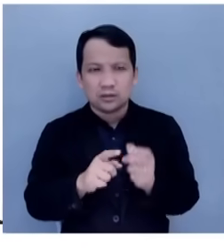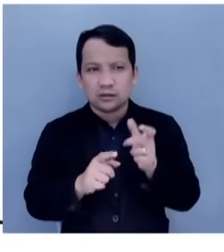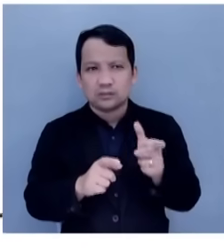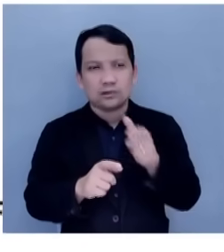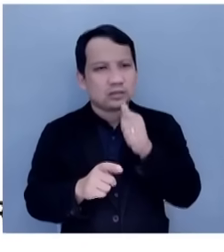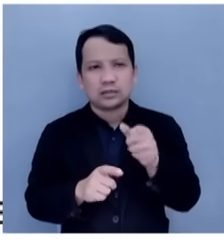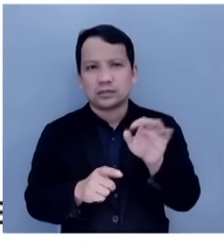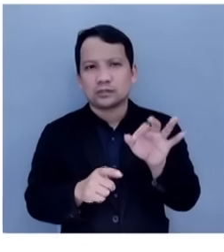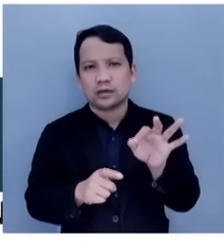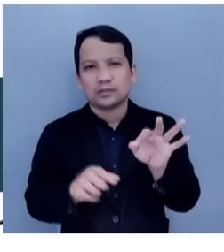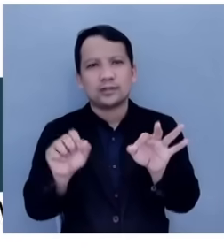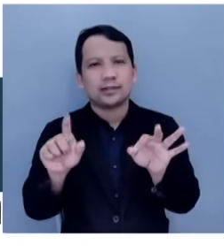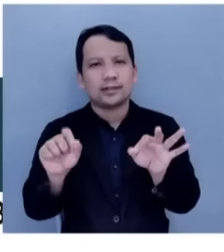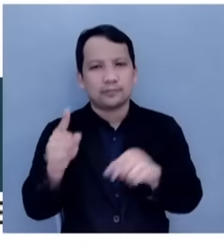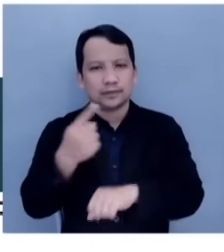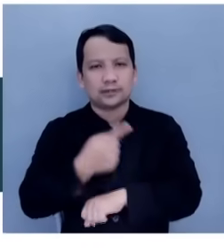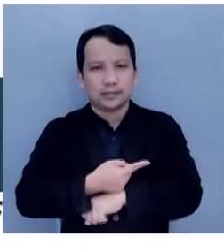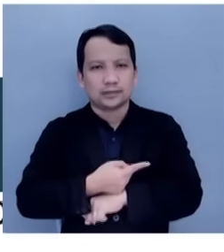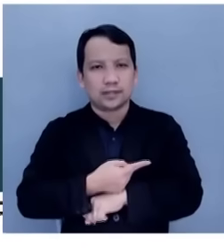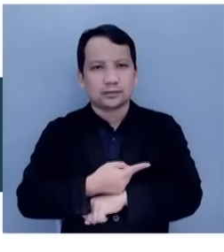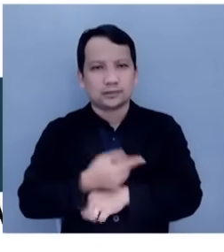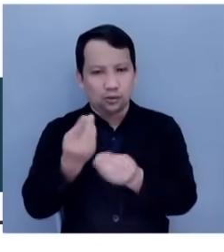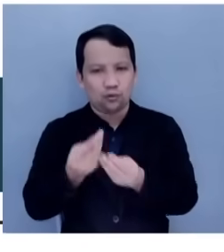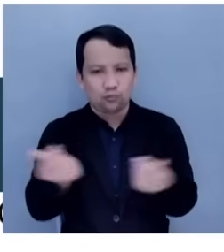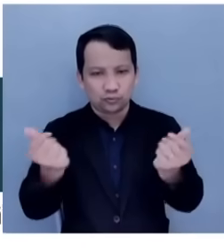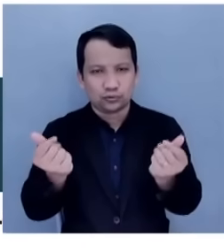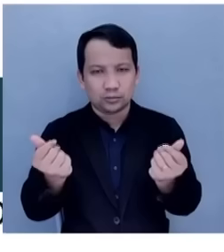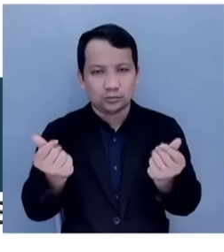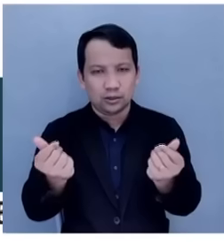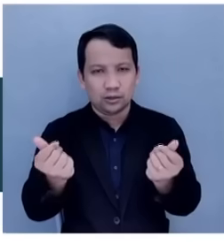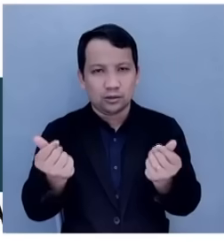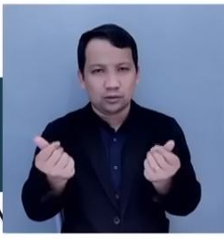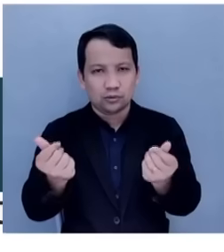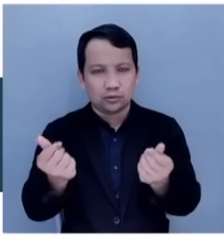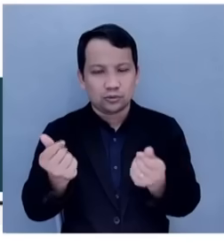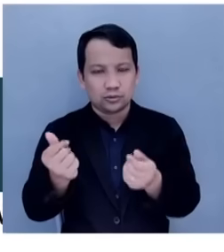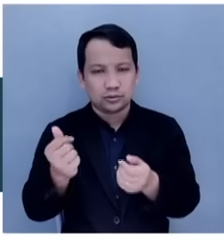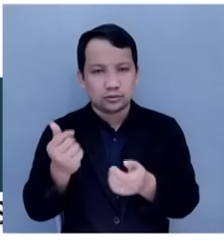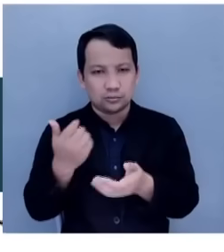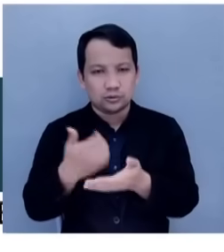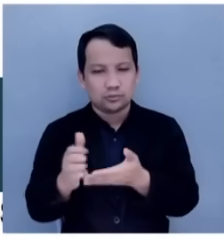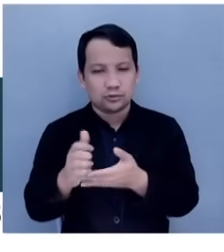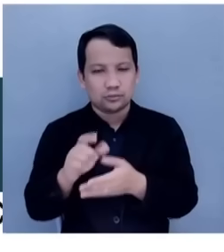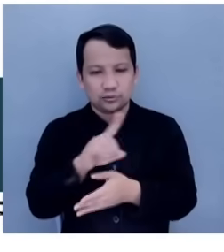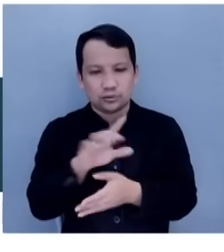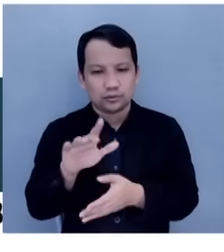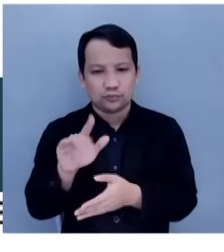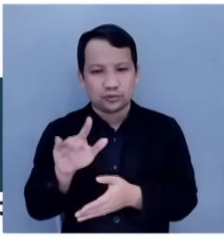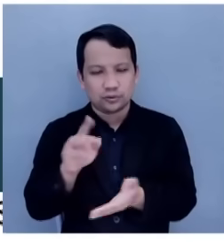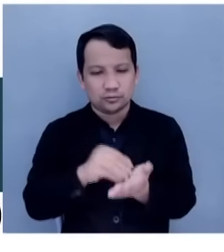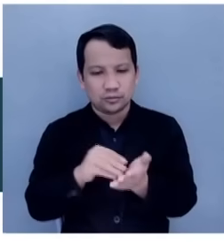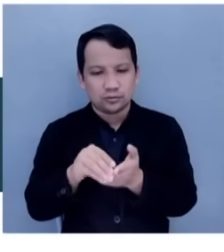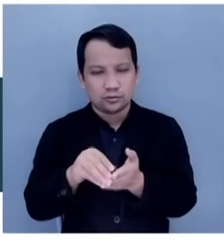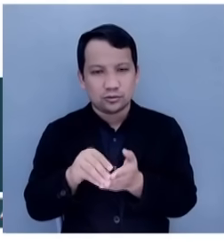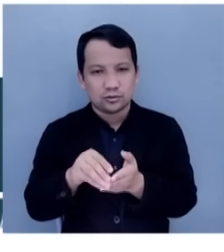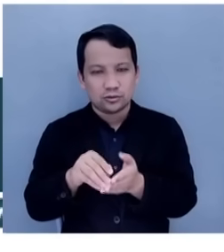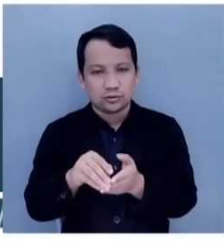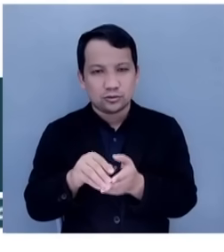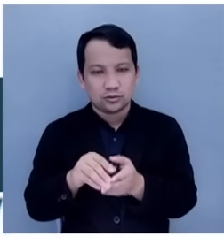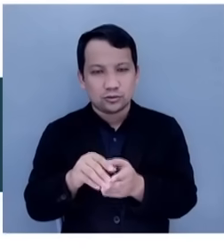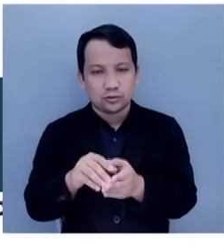kundi 11 days po yung period ng paggastos nitong 125 million po ng OVP kahapon